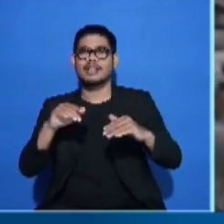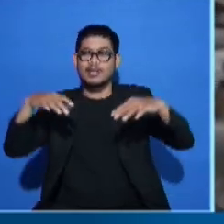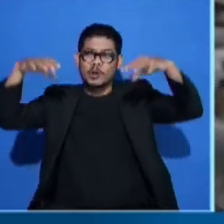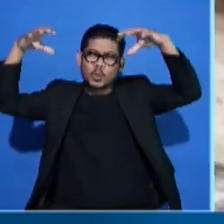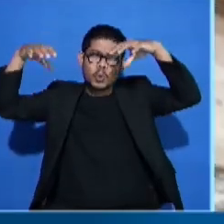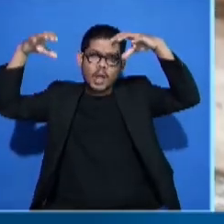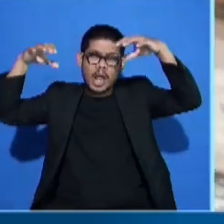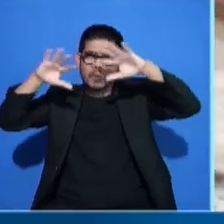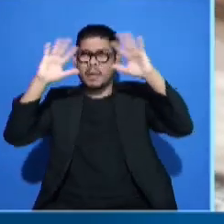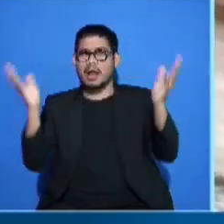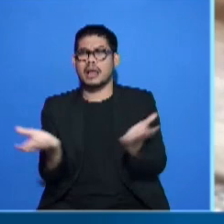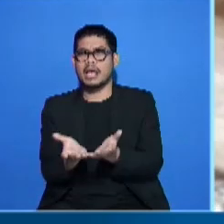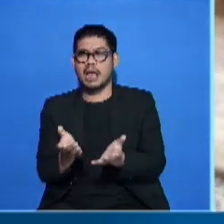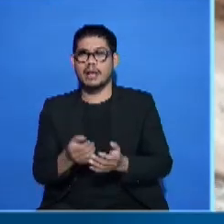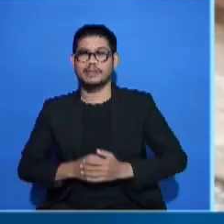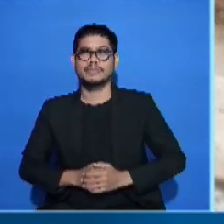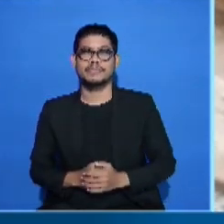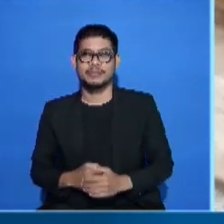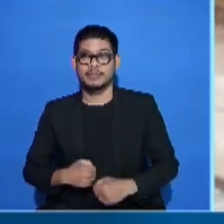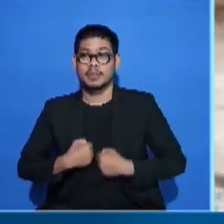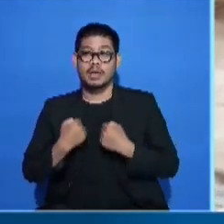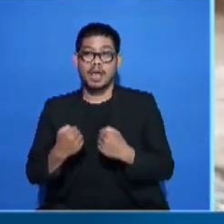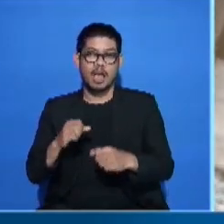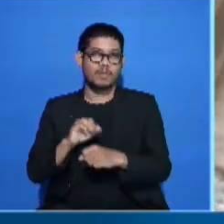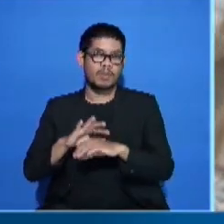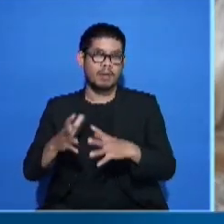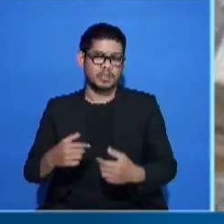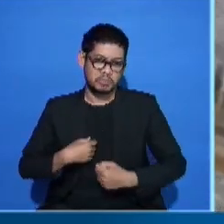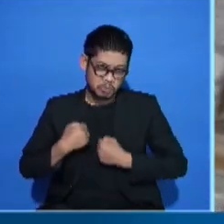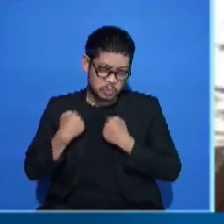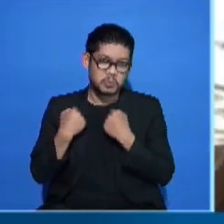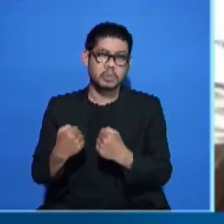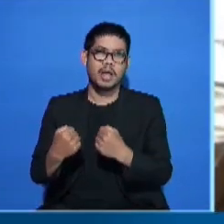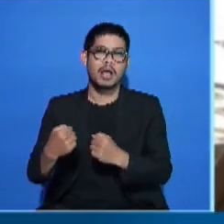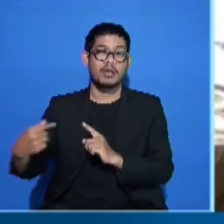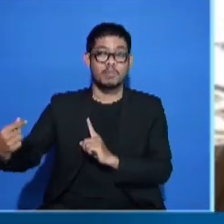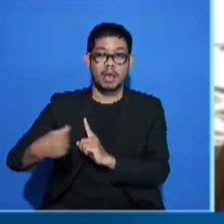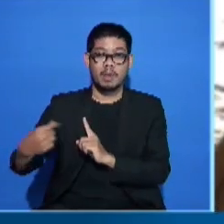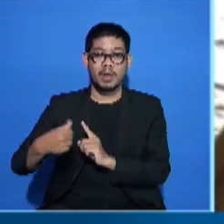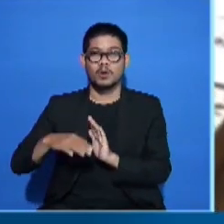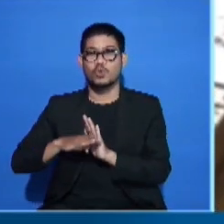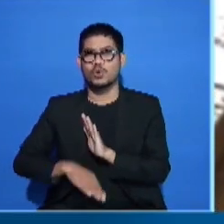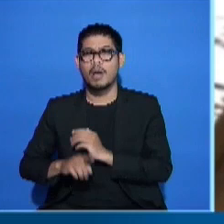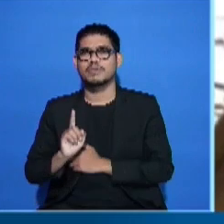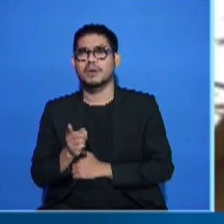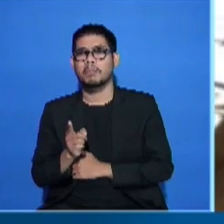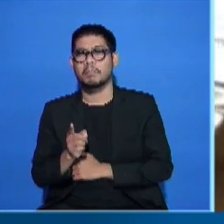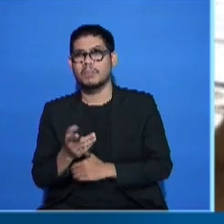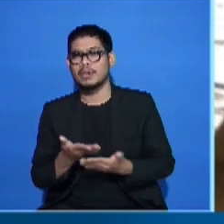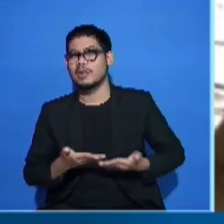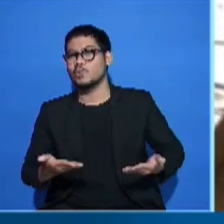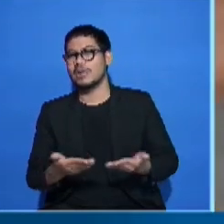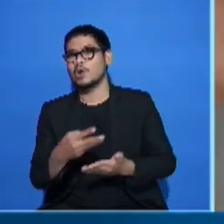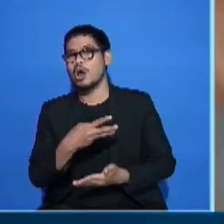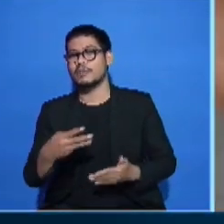perajin mengaku usahanya mampu bertahan di masa pandemi meski jumlah pelanggannya berkurang dampak dari kondisi ekonomi global namun